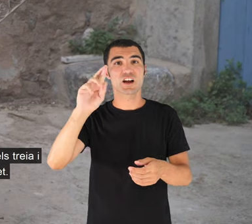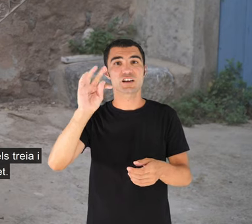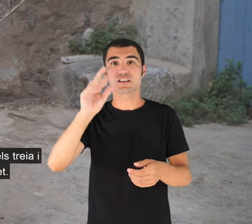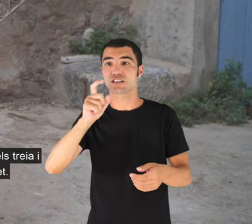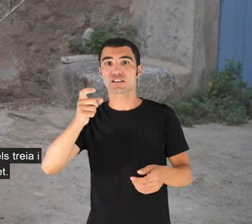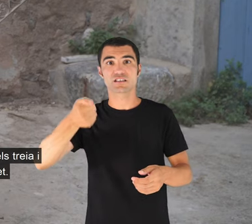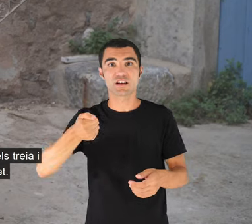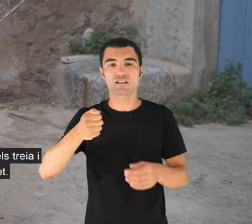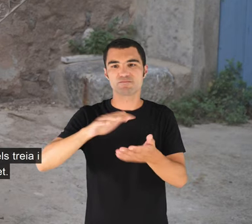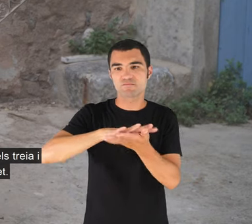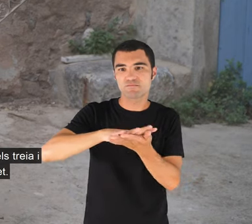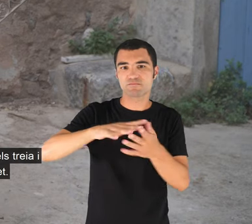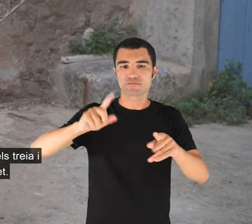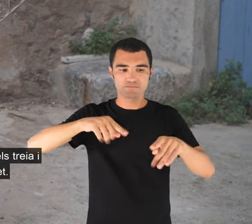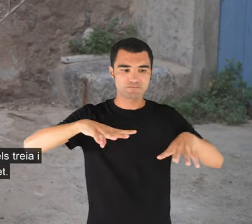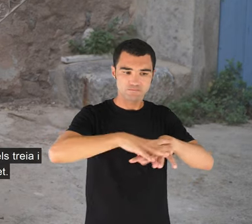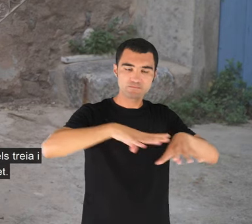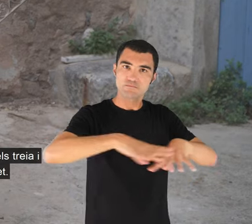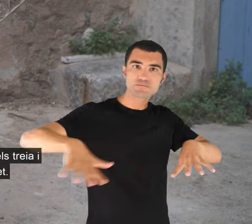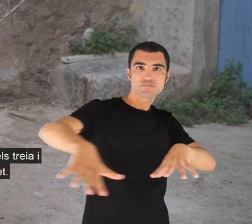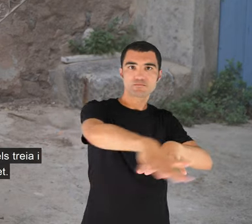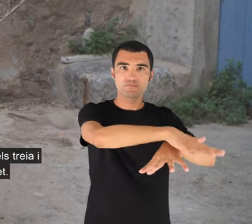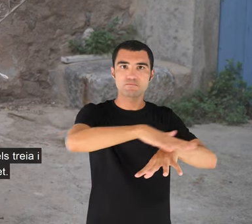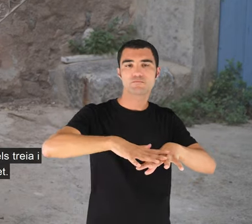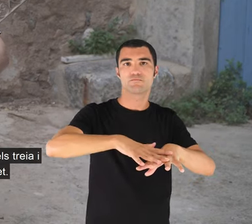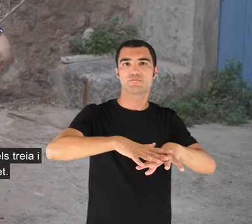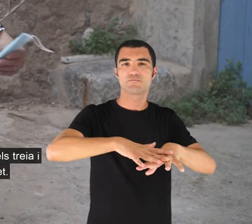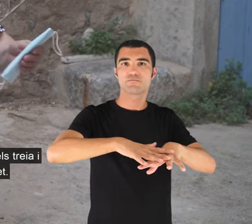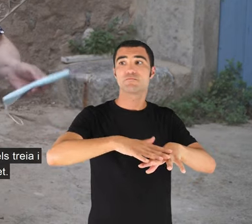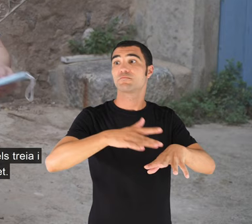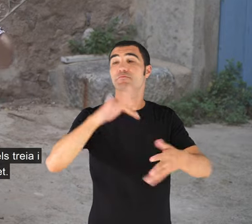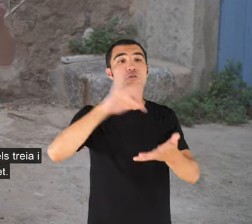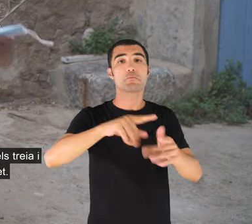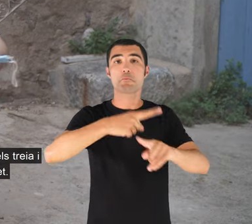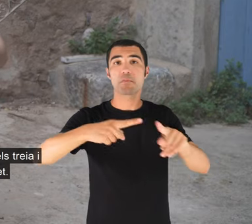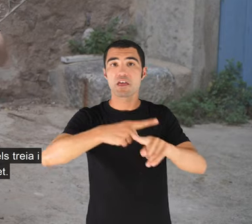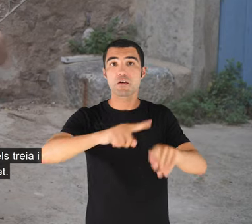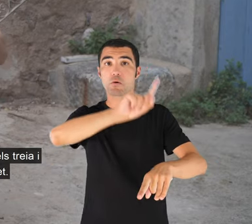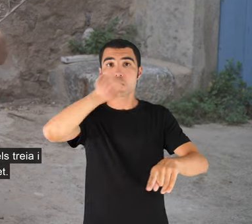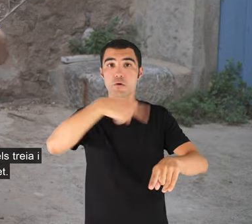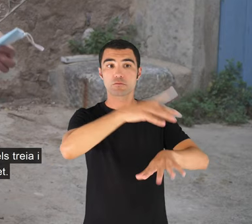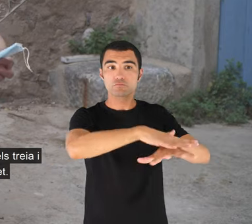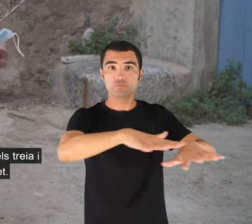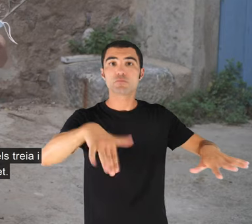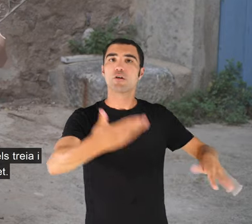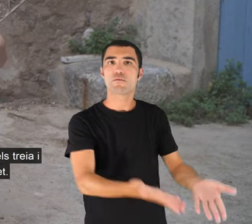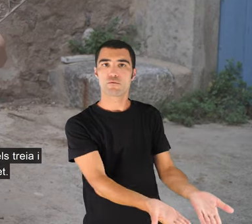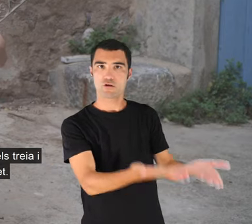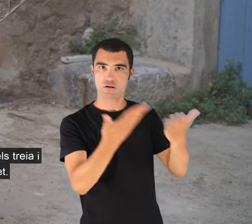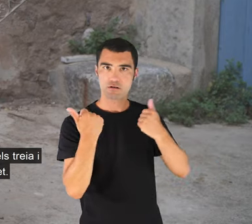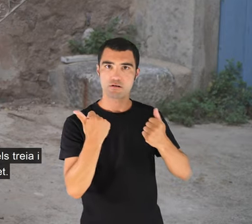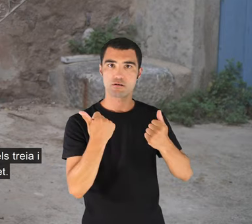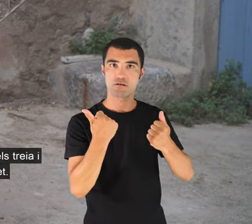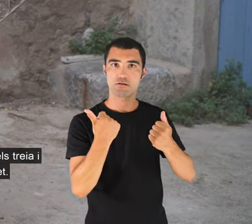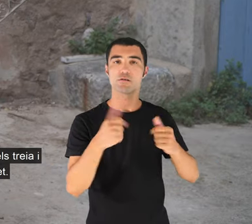les xerxes, i quan feia pintura mitjoreta, a una hora que estaven allà, els atreien, i ell posava les palangres i tot